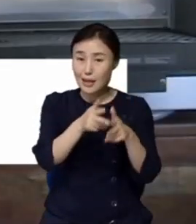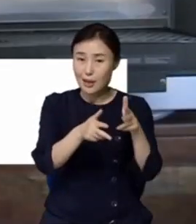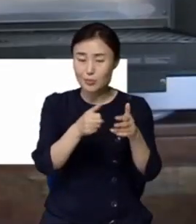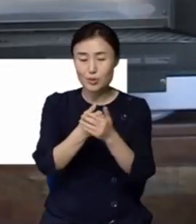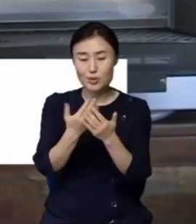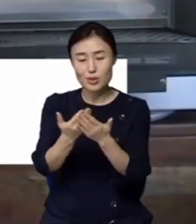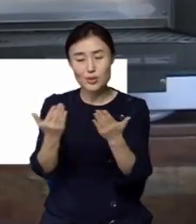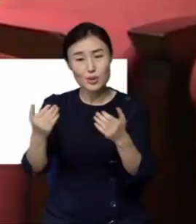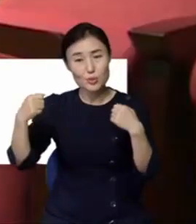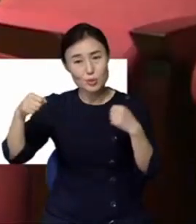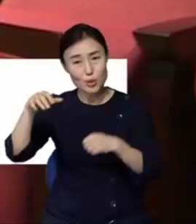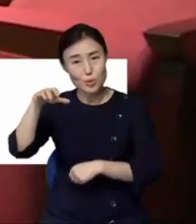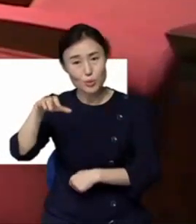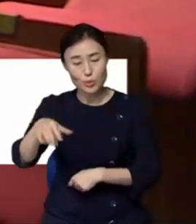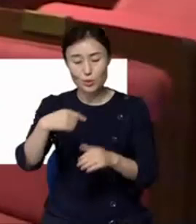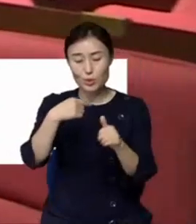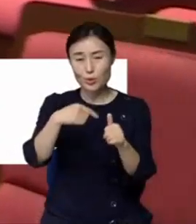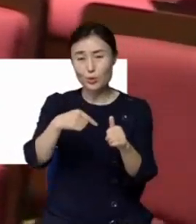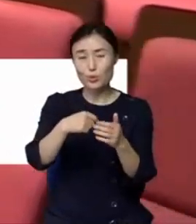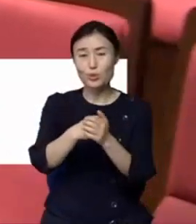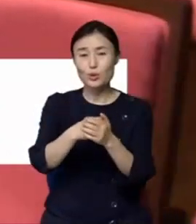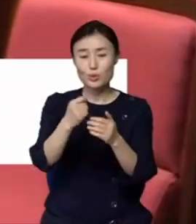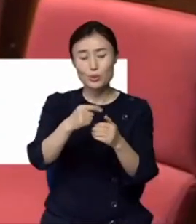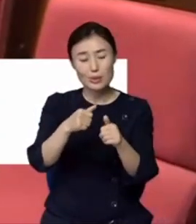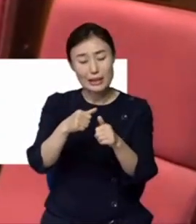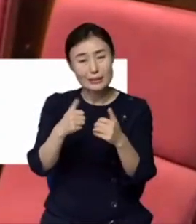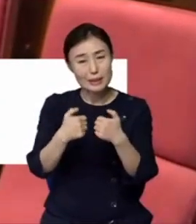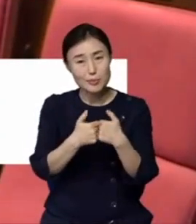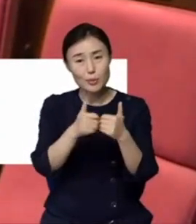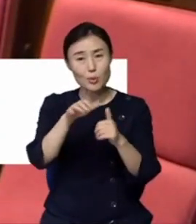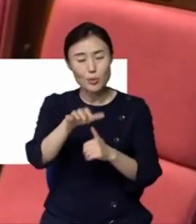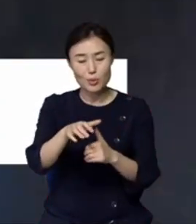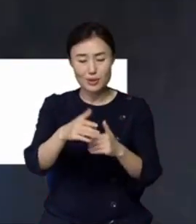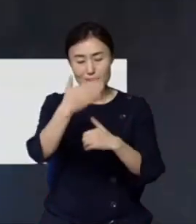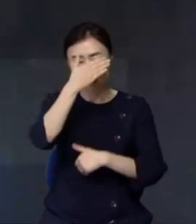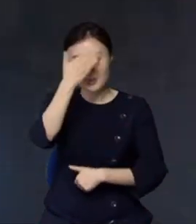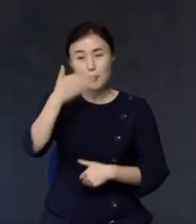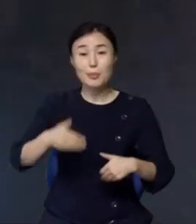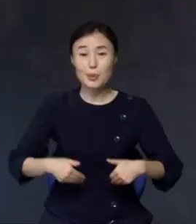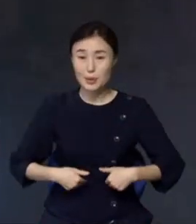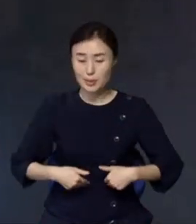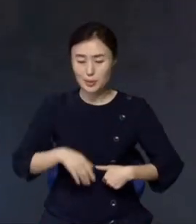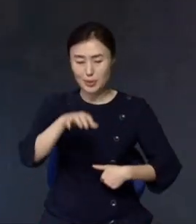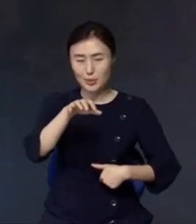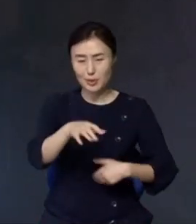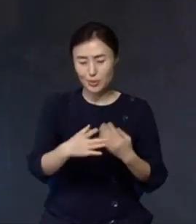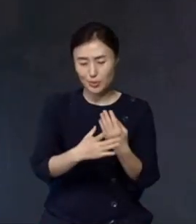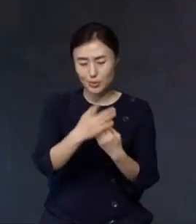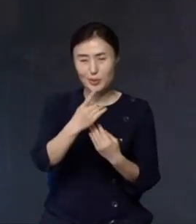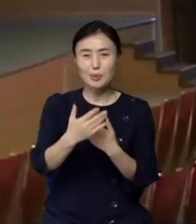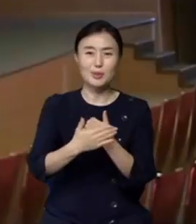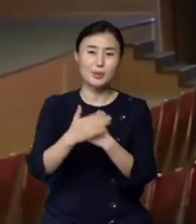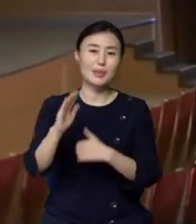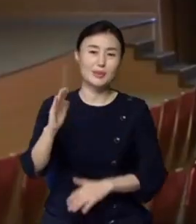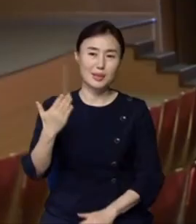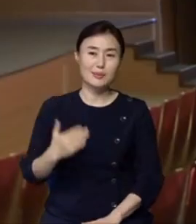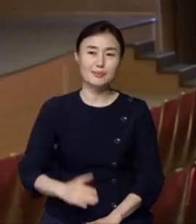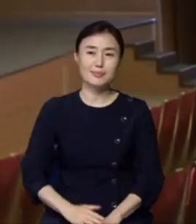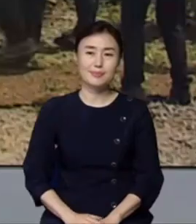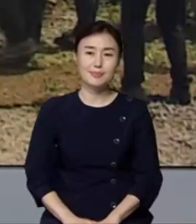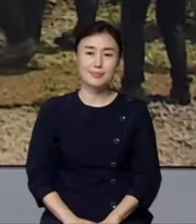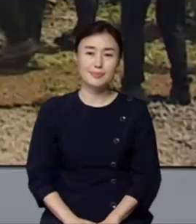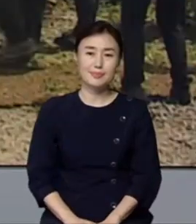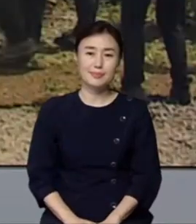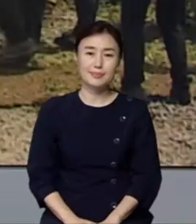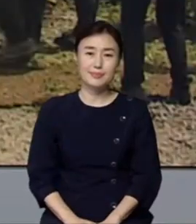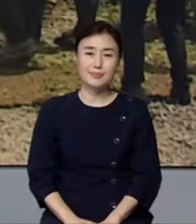등이 마련되며 교육 프로그램과 컨설팅 등 청년들에게 필요한 서비스를 원스톱으로 제공하게 됩니다.